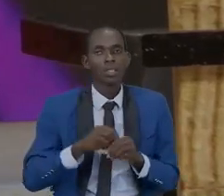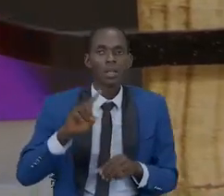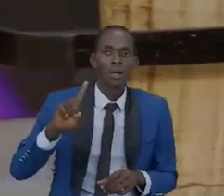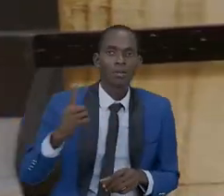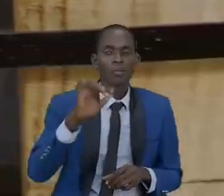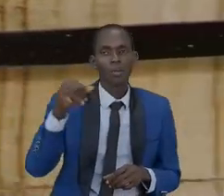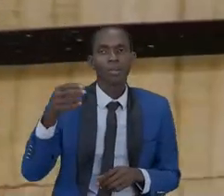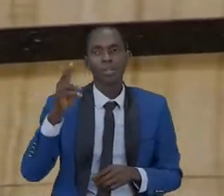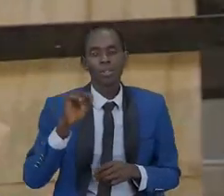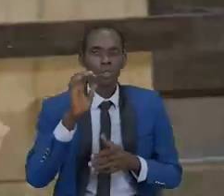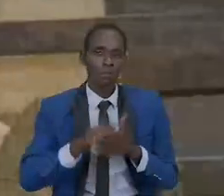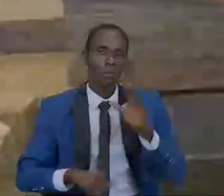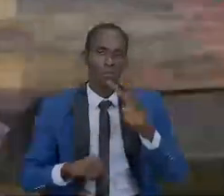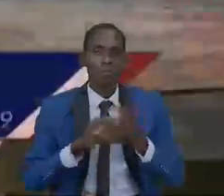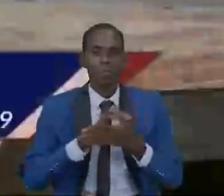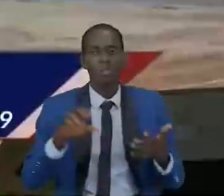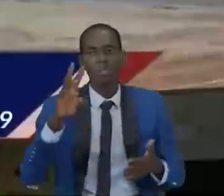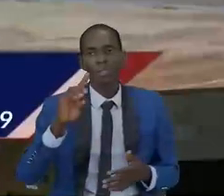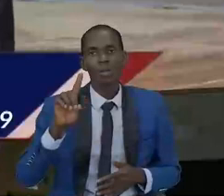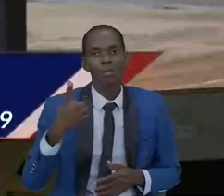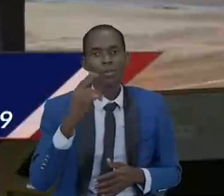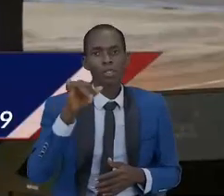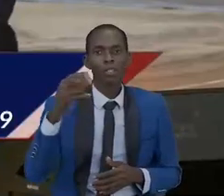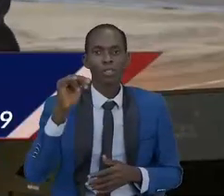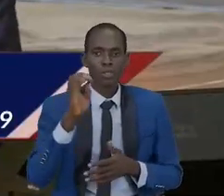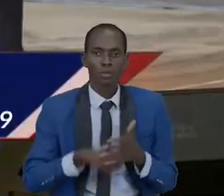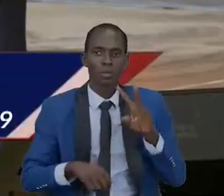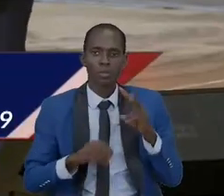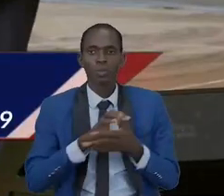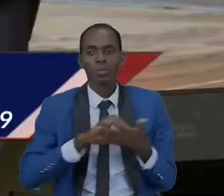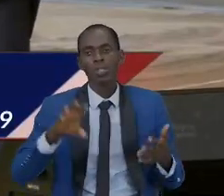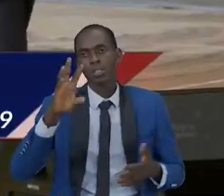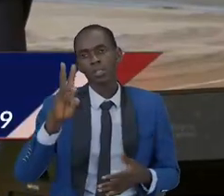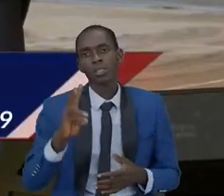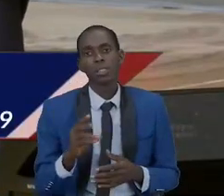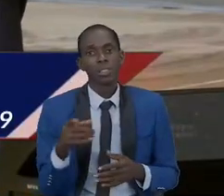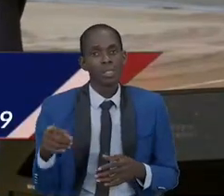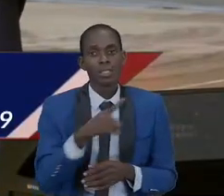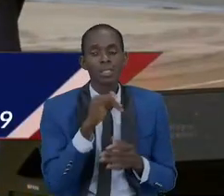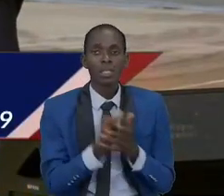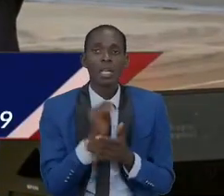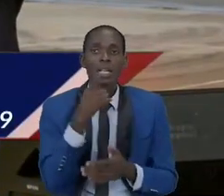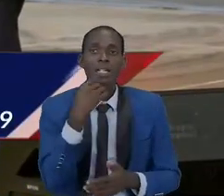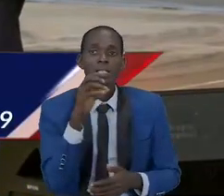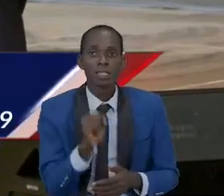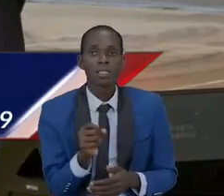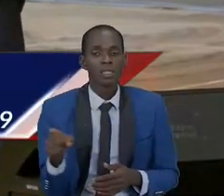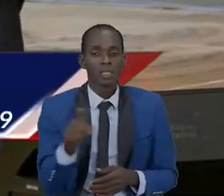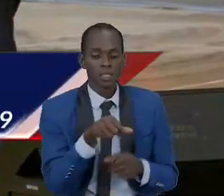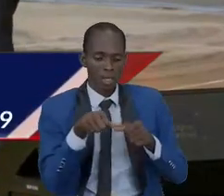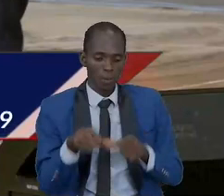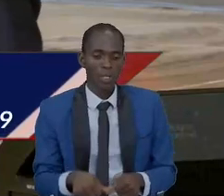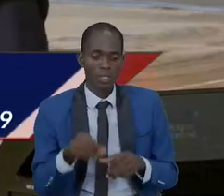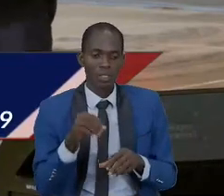un jean un jean première épître de Jean chapitre 2 verset 6 celui qui dit